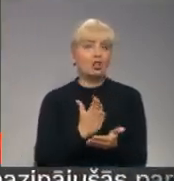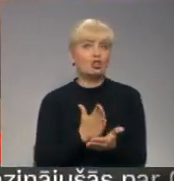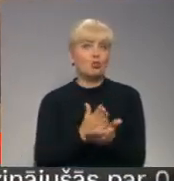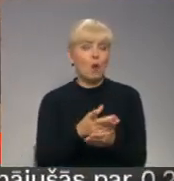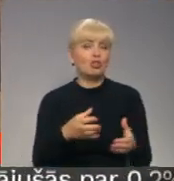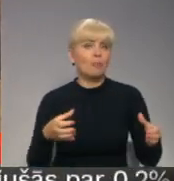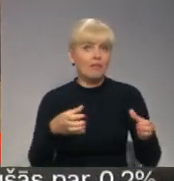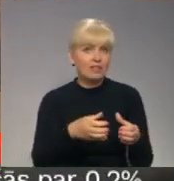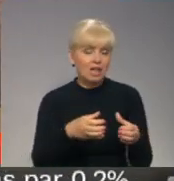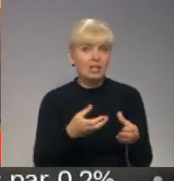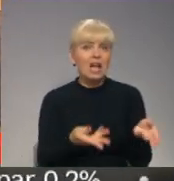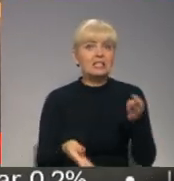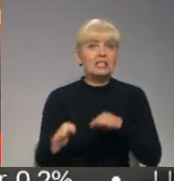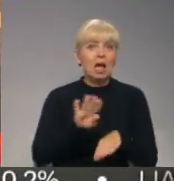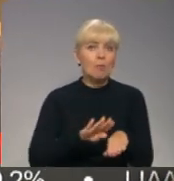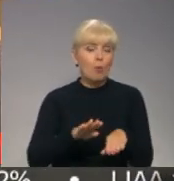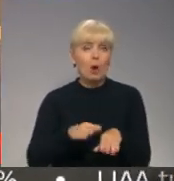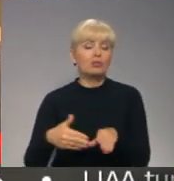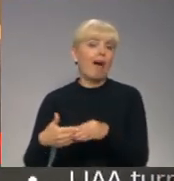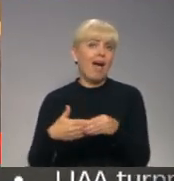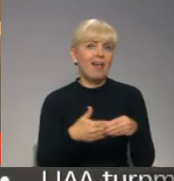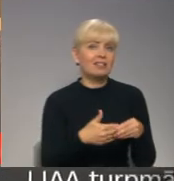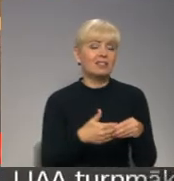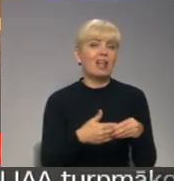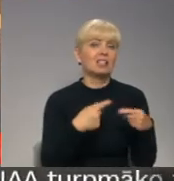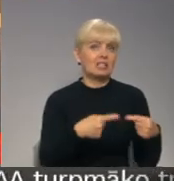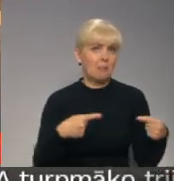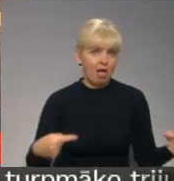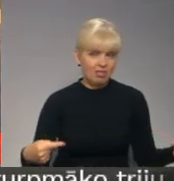tiek pakotas un aizvestas mantas.